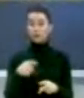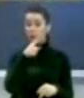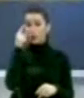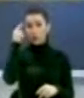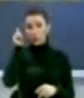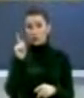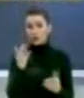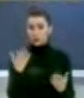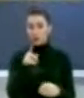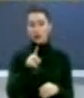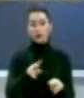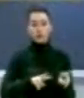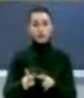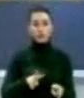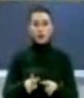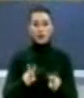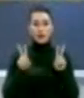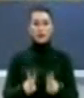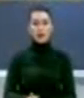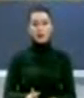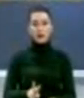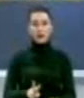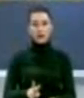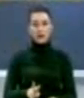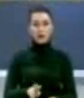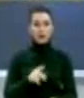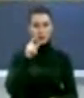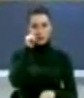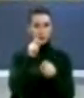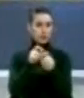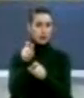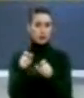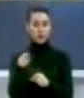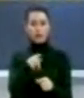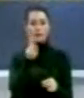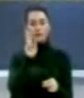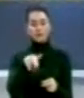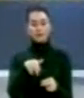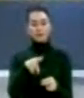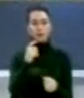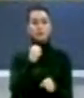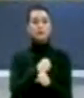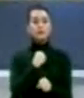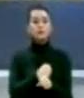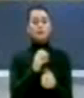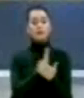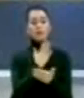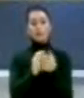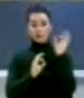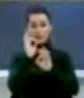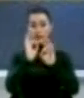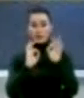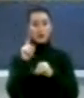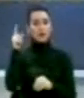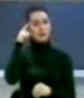gjykata për drejtat e njeriut në Strasburg, një ndarje të tillë për punësim në institucione publike